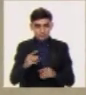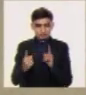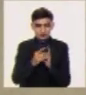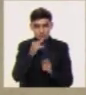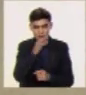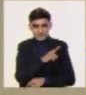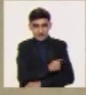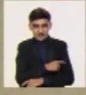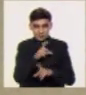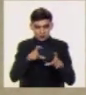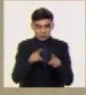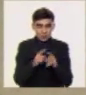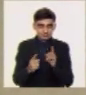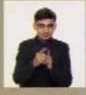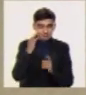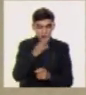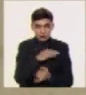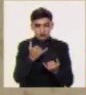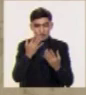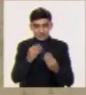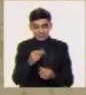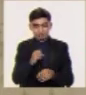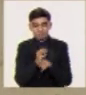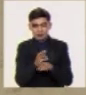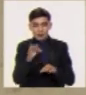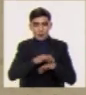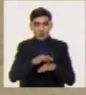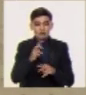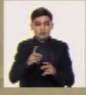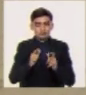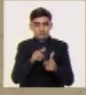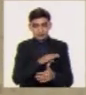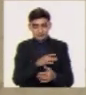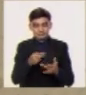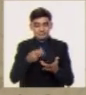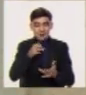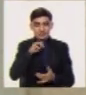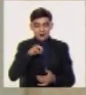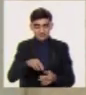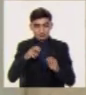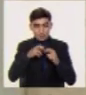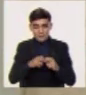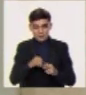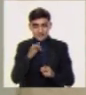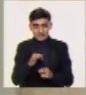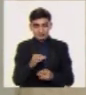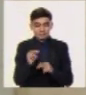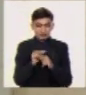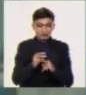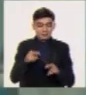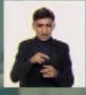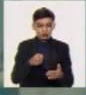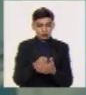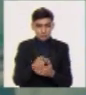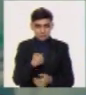алмаған медицина қызметкерлері дәл бүгінгі күні коронавируспен ауырып түскен науқастардың сынамасын тексеруден бастап, ем-домын жүргізуге